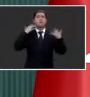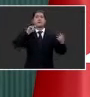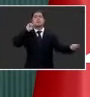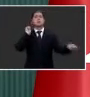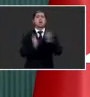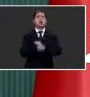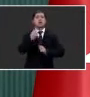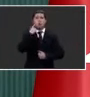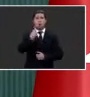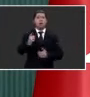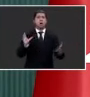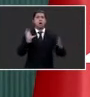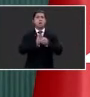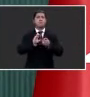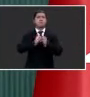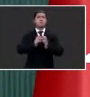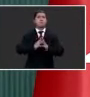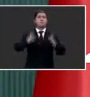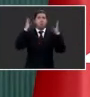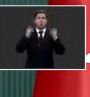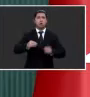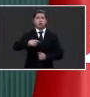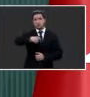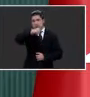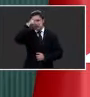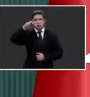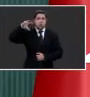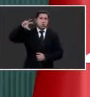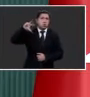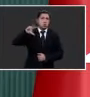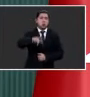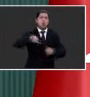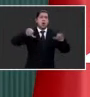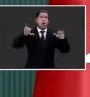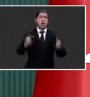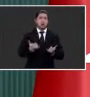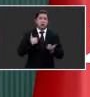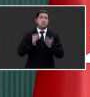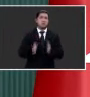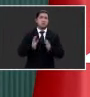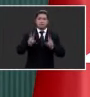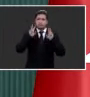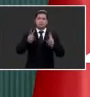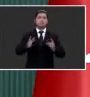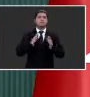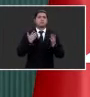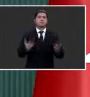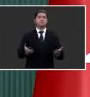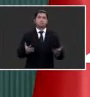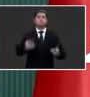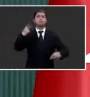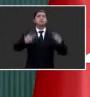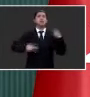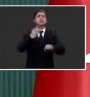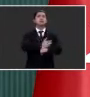değişikliği ile ilişkili hale getiren yüksek hava sıcaklıkları ile geçiriyor bazı